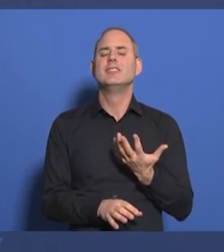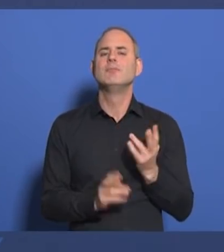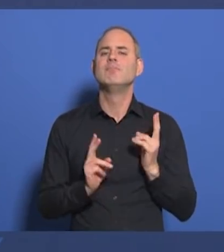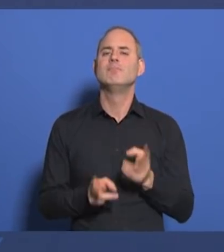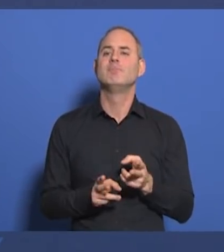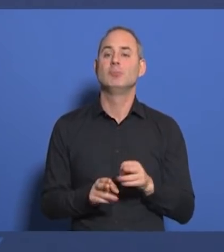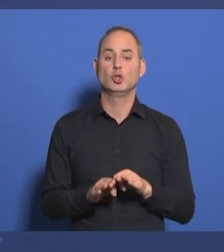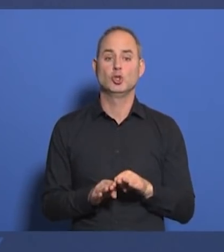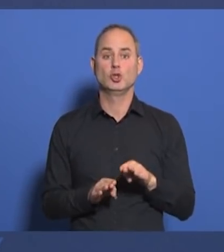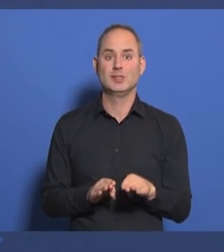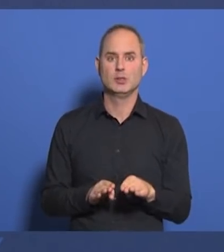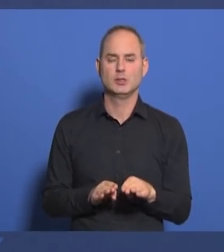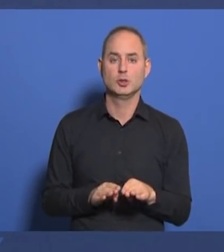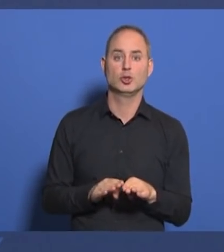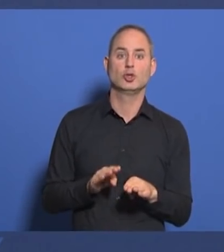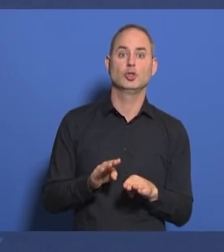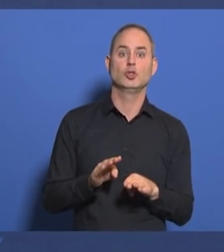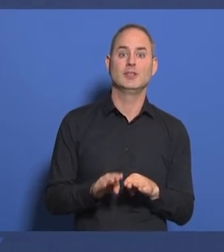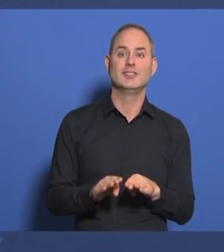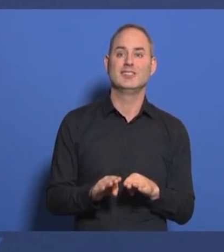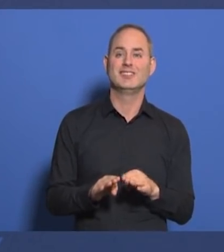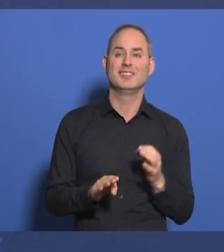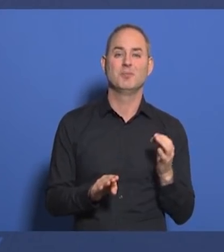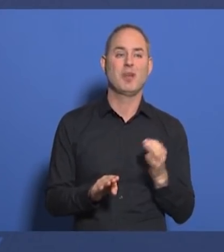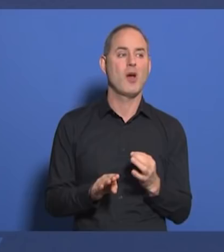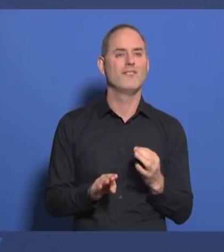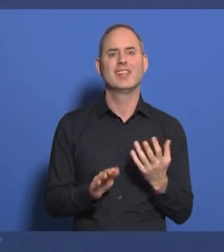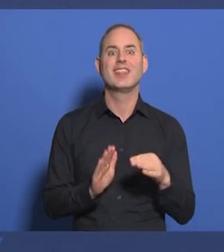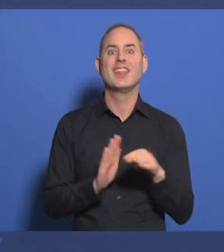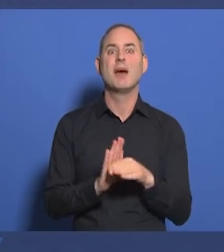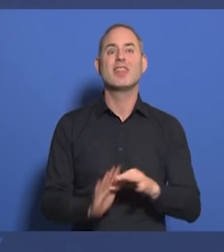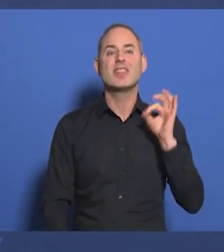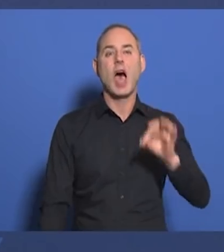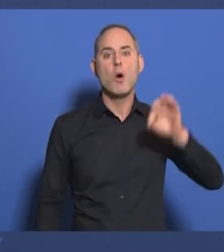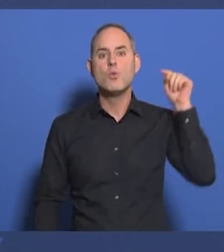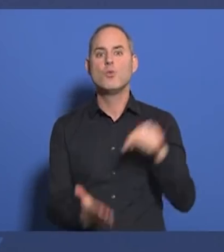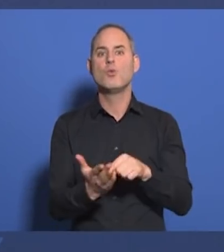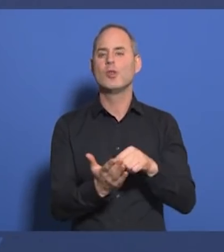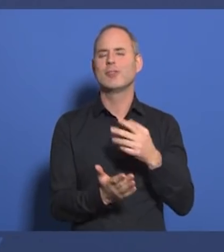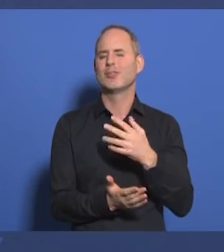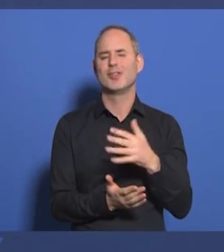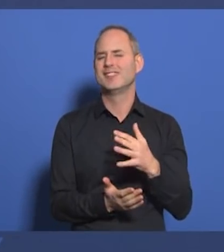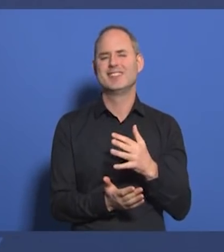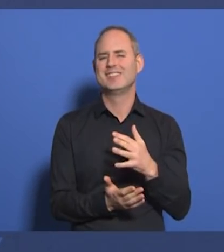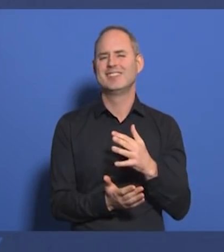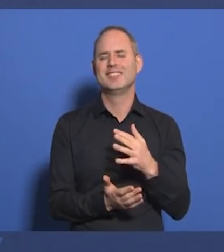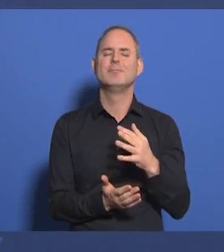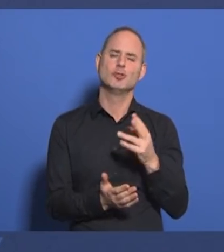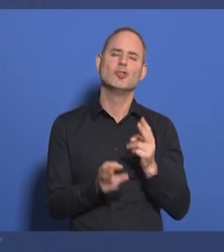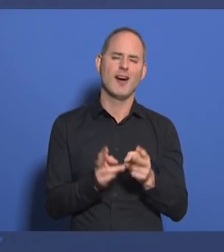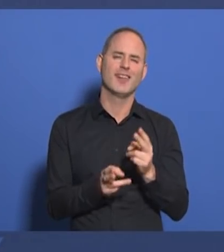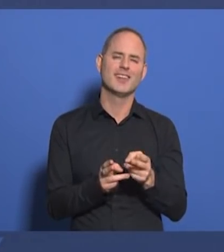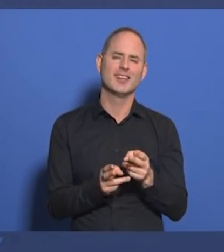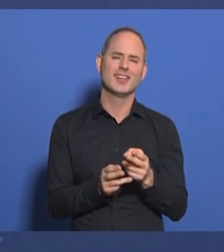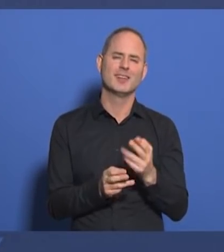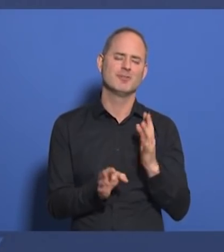umkehren, auch terminlich konkret verabredet hätten. Denn es wäre nicht klug, jetzt zu lockern und dann es einfach weiterlaufen zu